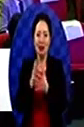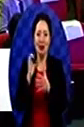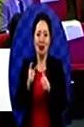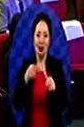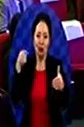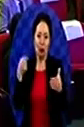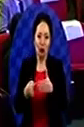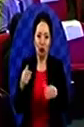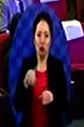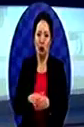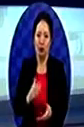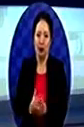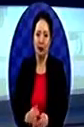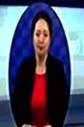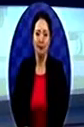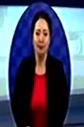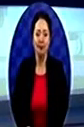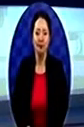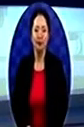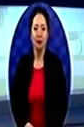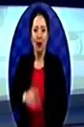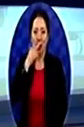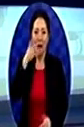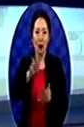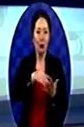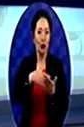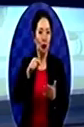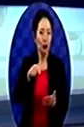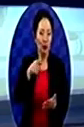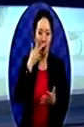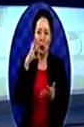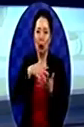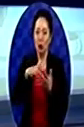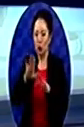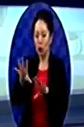Агарын бохирдолд хүүхдүүд хамгийн ихээр өртөж байна.